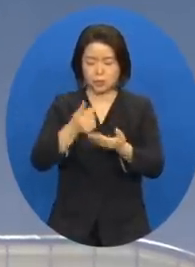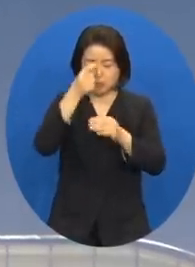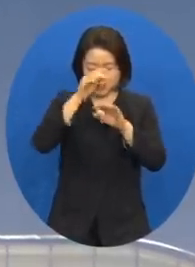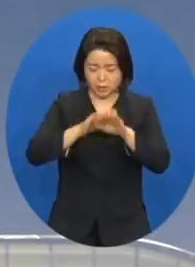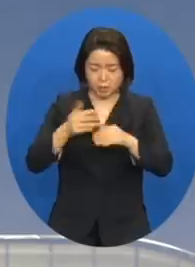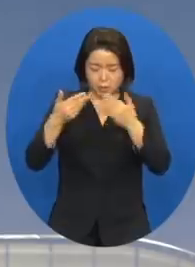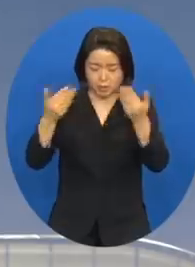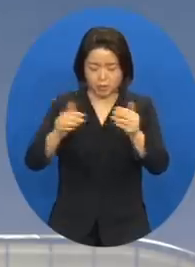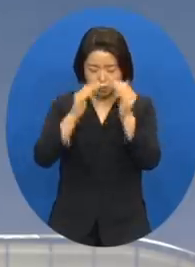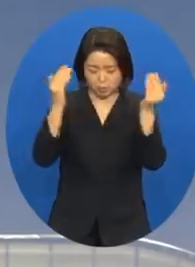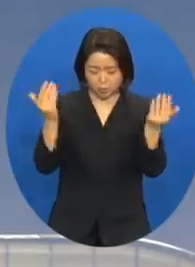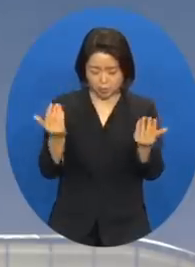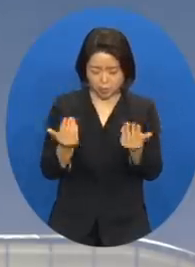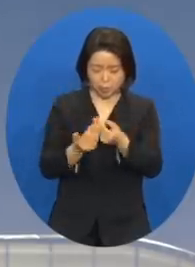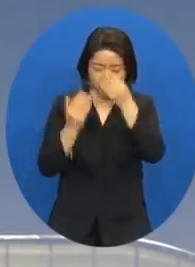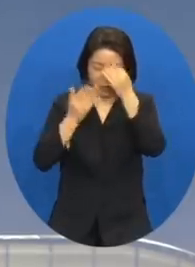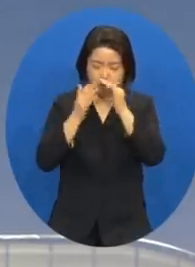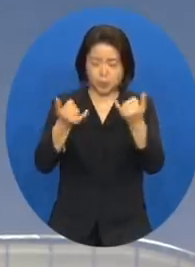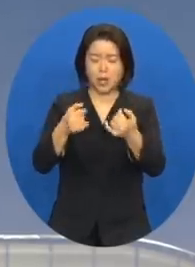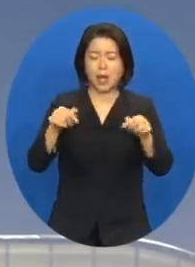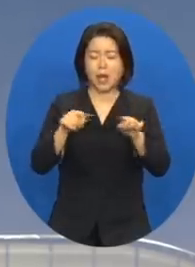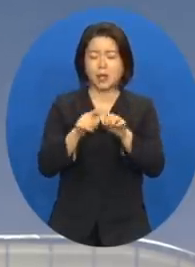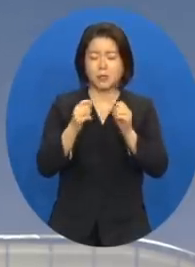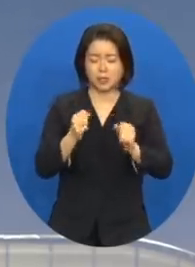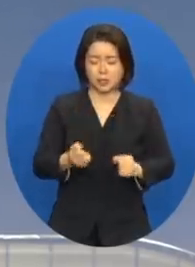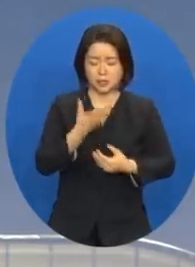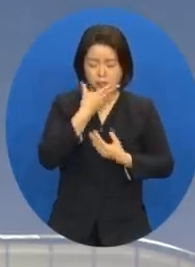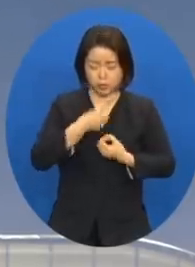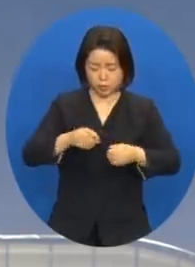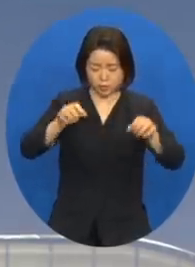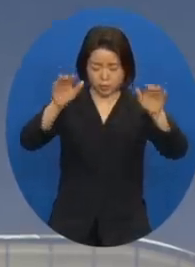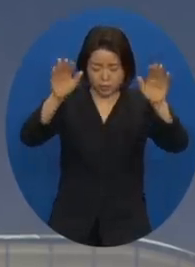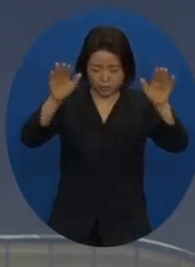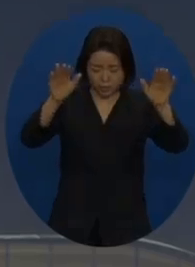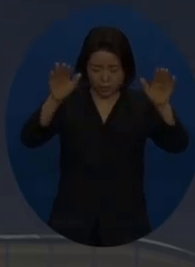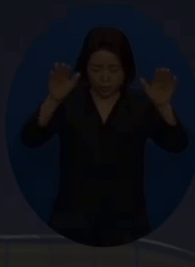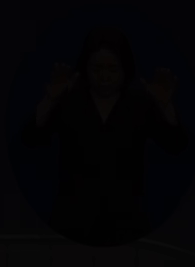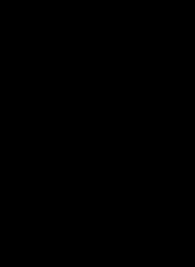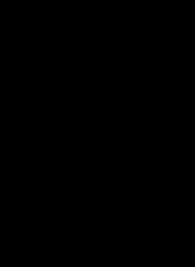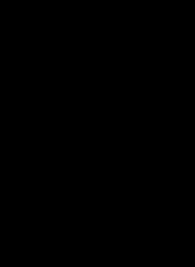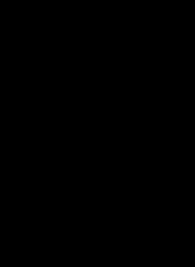모든 성도들과 함께 하시기를 축원하옵나이다. 아멘.